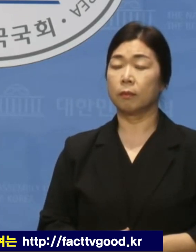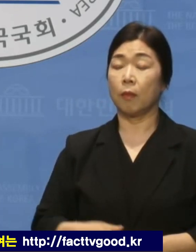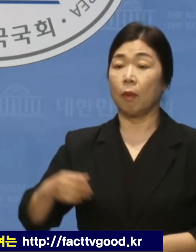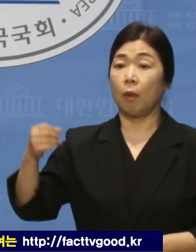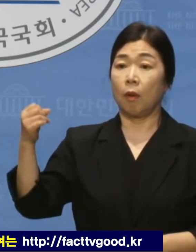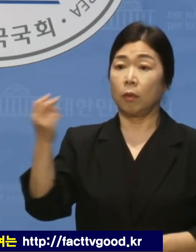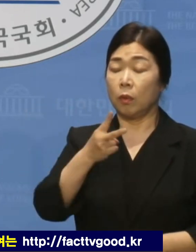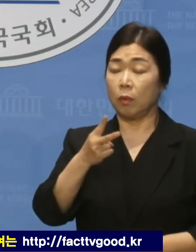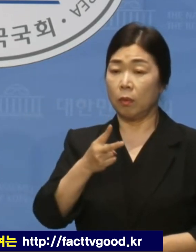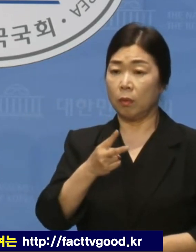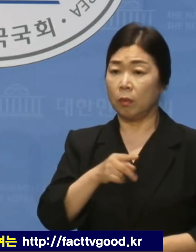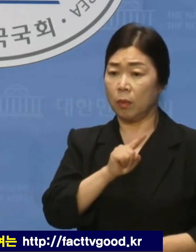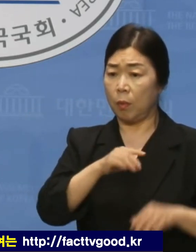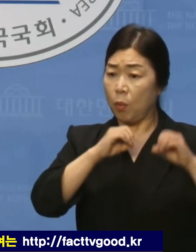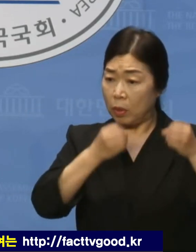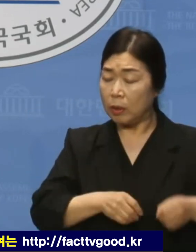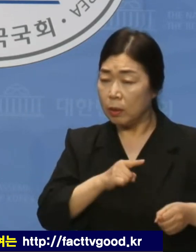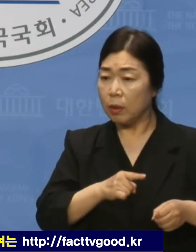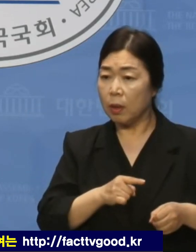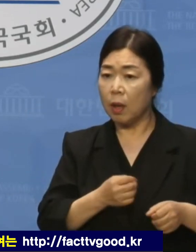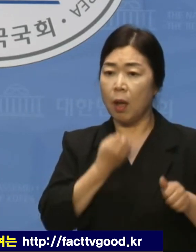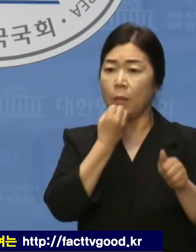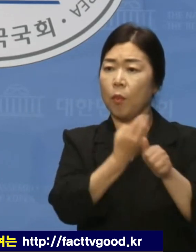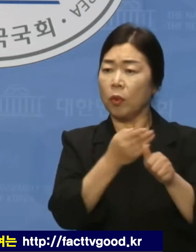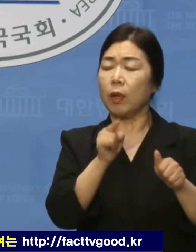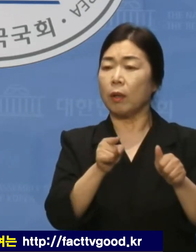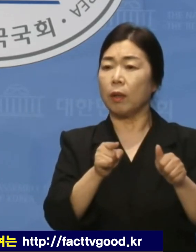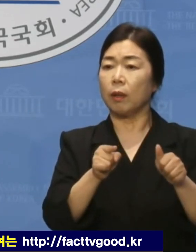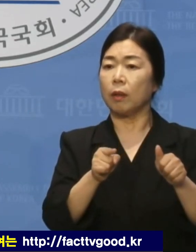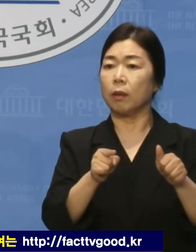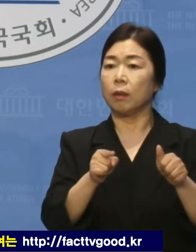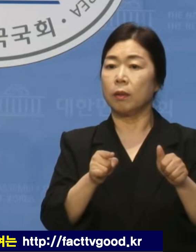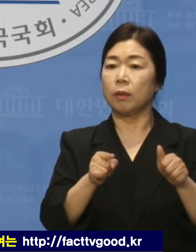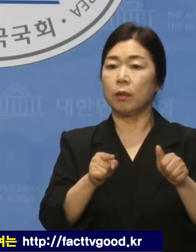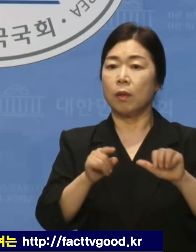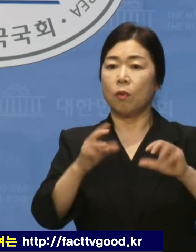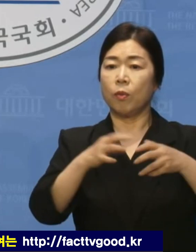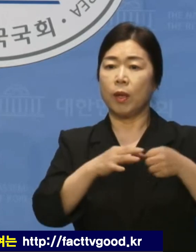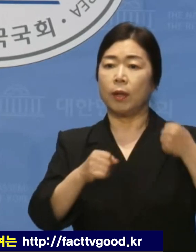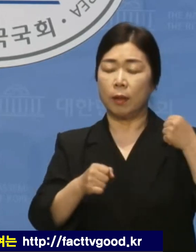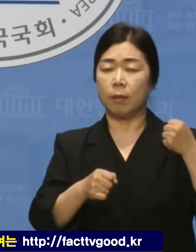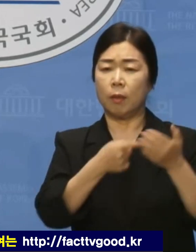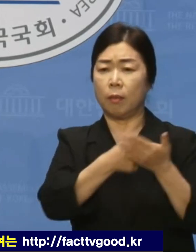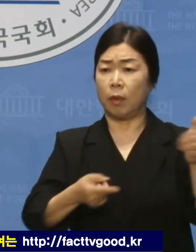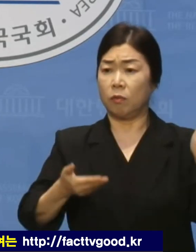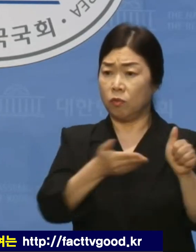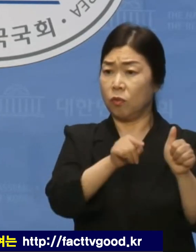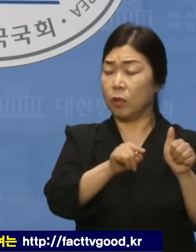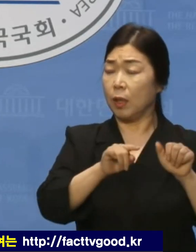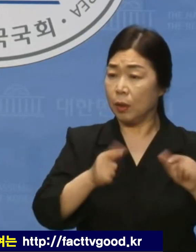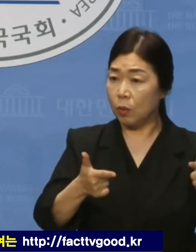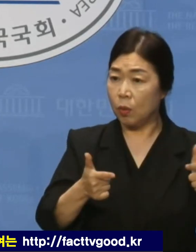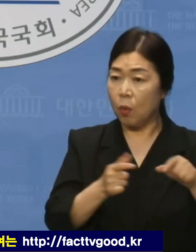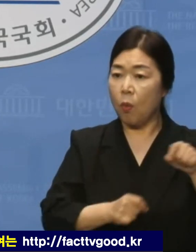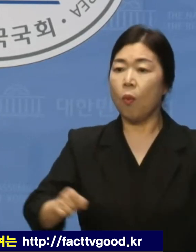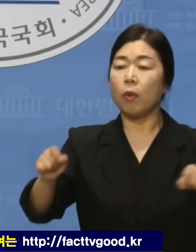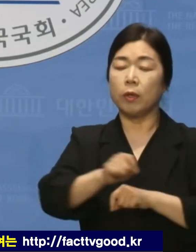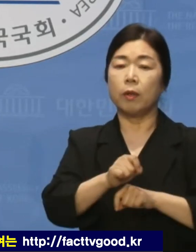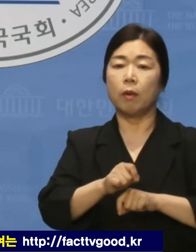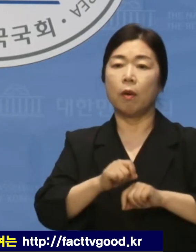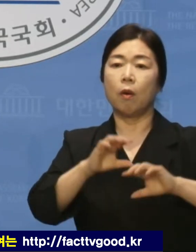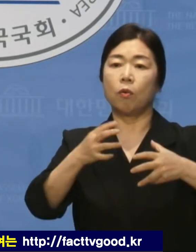심지어 자신의 폭로가 해당 행위가 아니고 당에 공언한